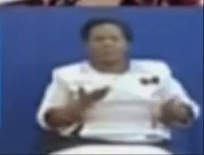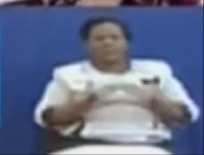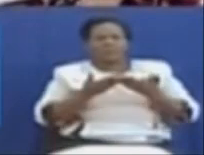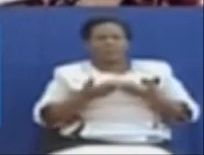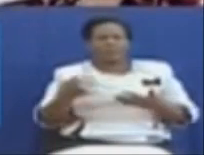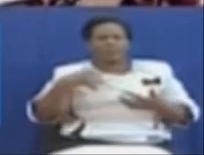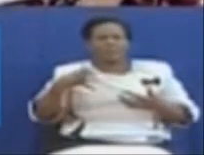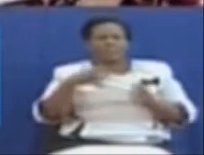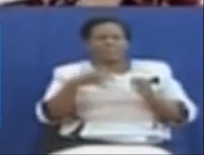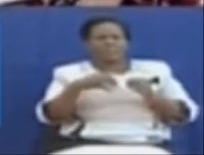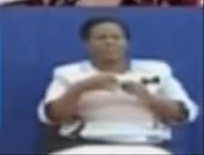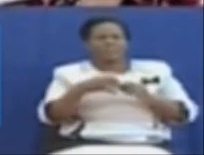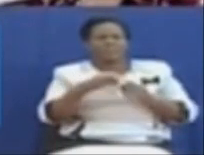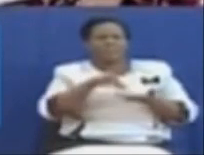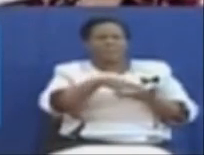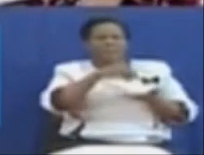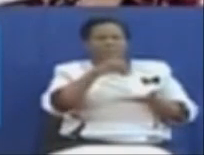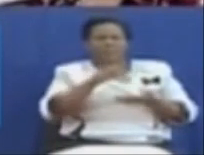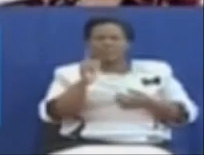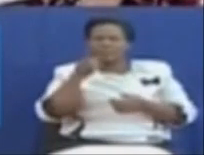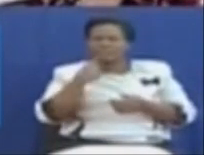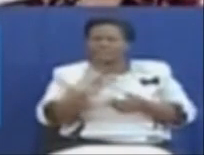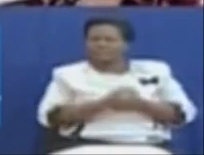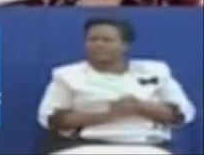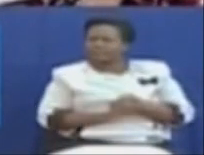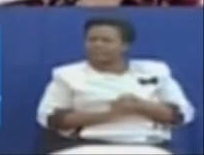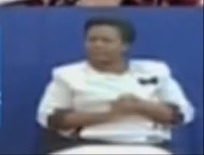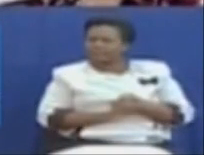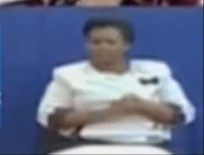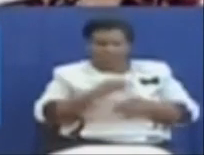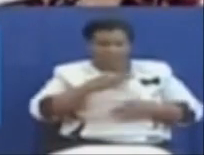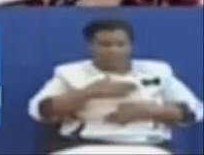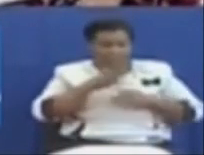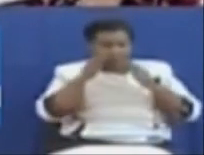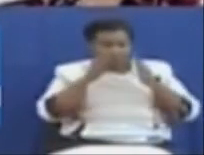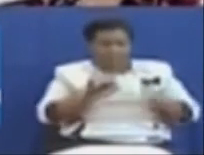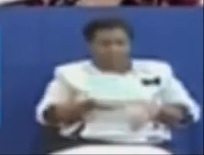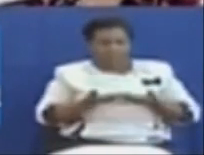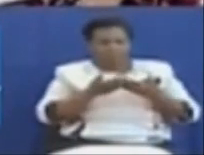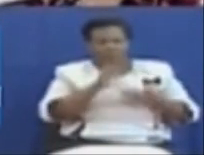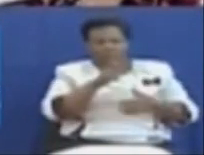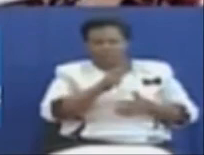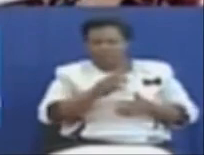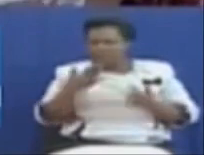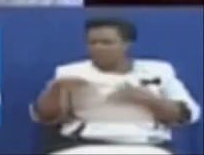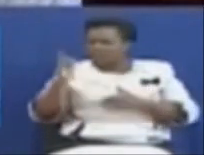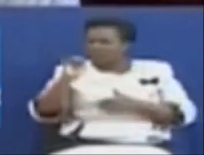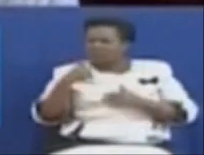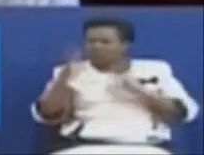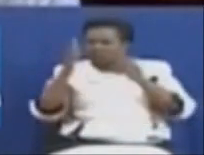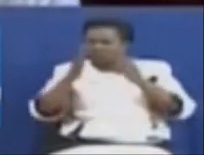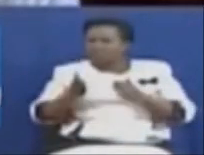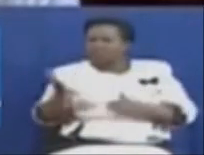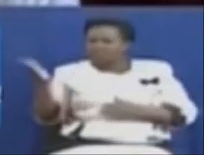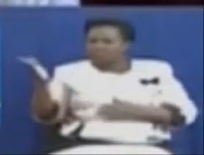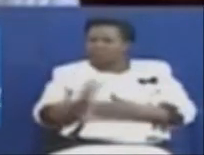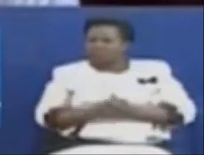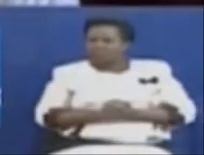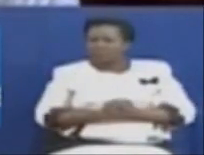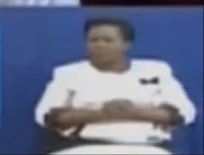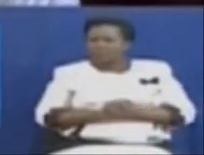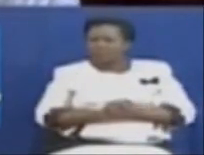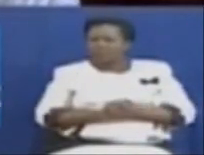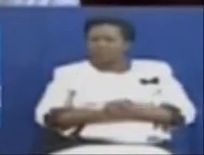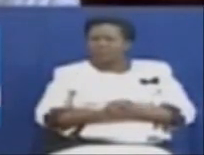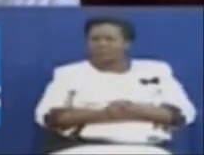kata, lakini pia mkoa wetu wa Songwe Mheshimiwa Naibu Spika hauna baraza la ardhi la wilaya. Na nimekuwa nalalamika